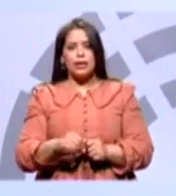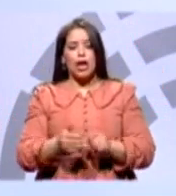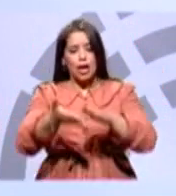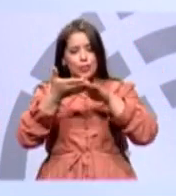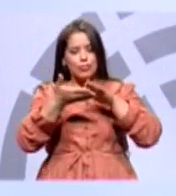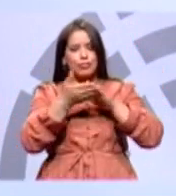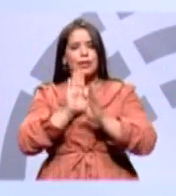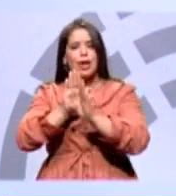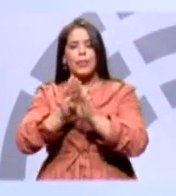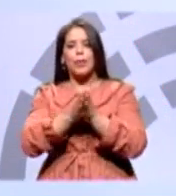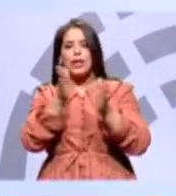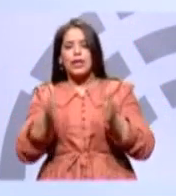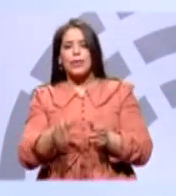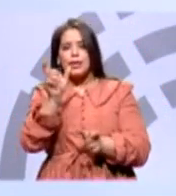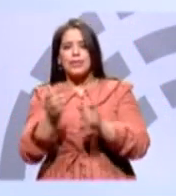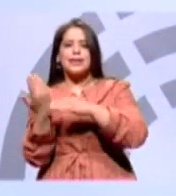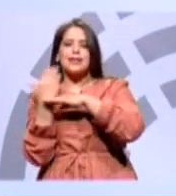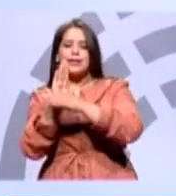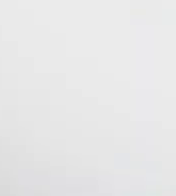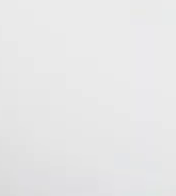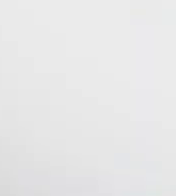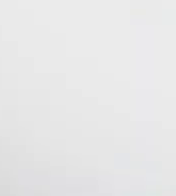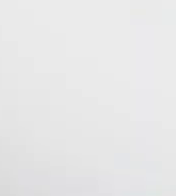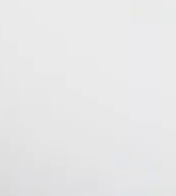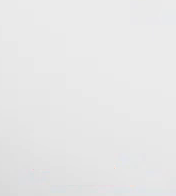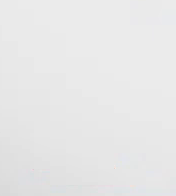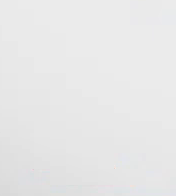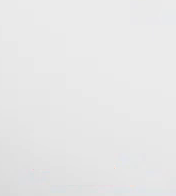29 جانفي ابنكم ومرشحكم سامي